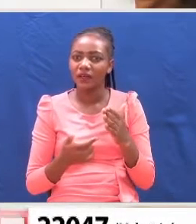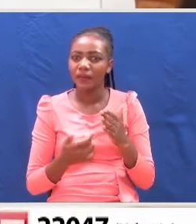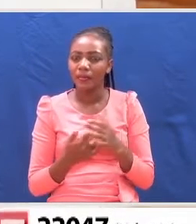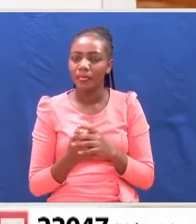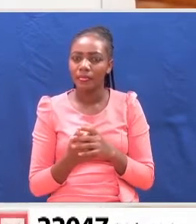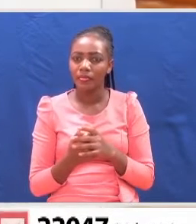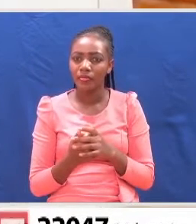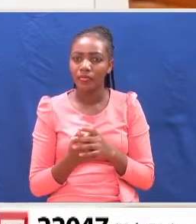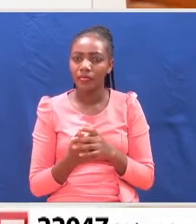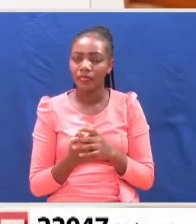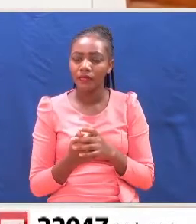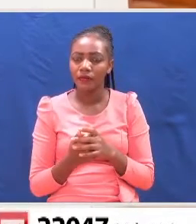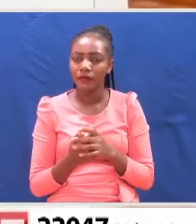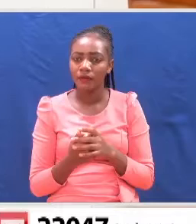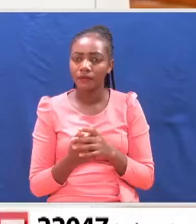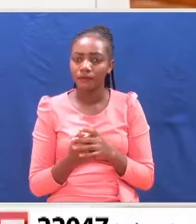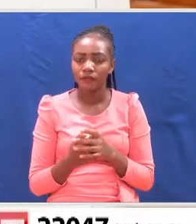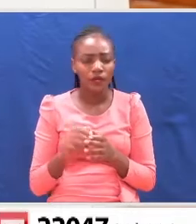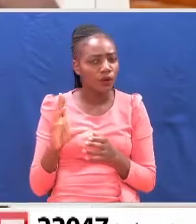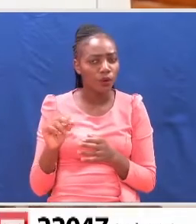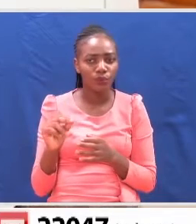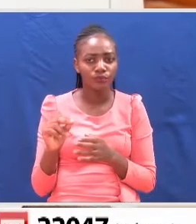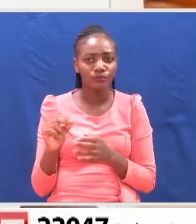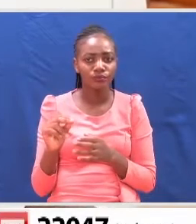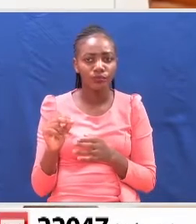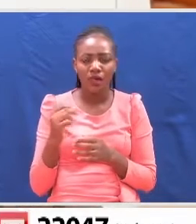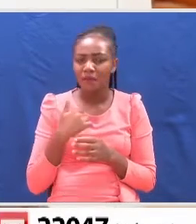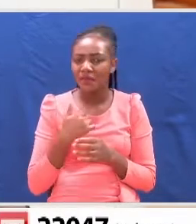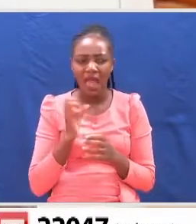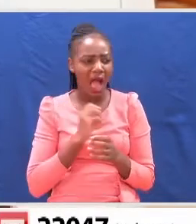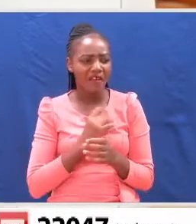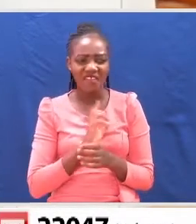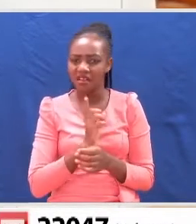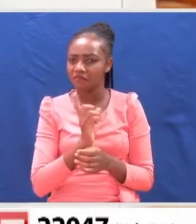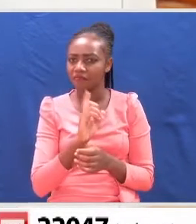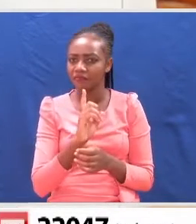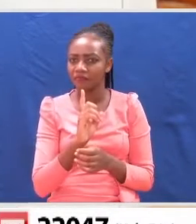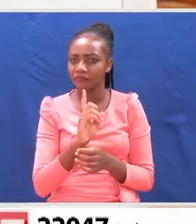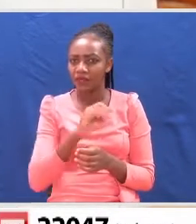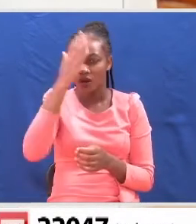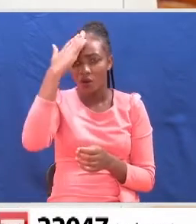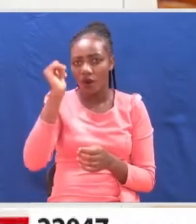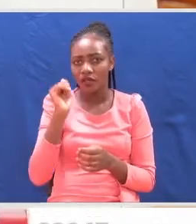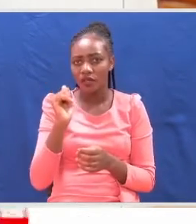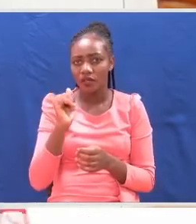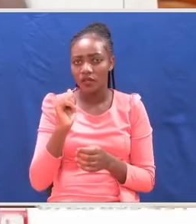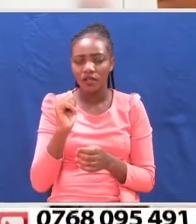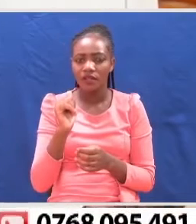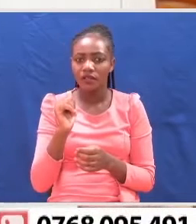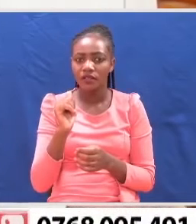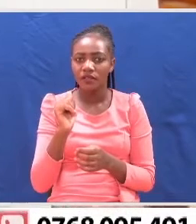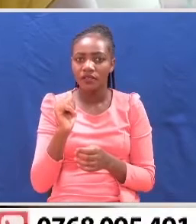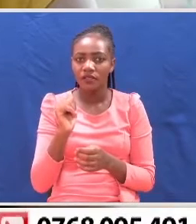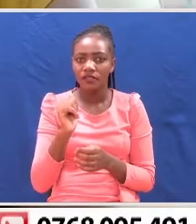utabanduliwa katika ile nafasi? Hapana. Siku hizi kwa sababu mimi nilikuwa kwa unajua kuna kitu inaitwa conscience.